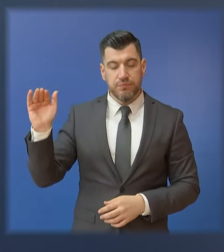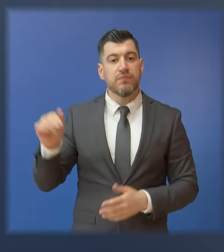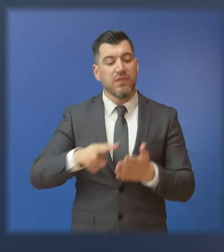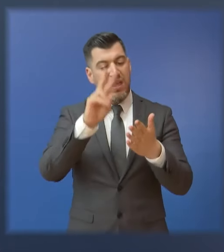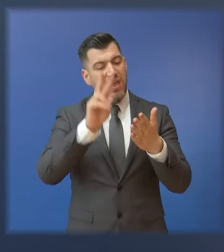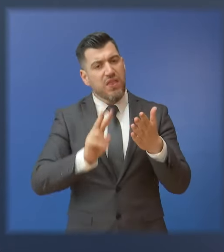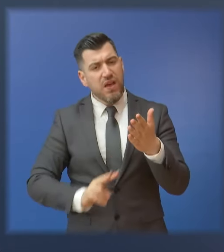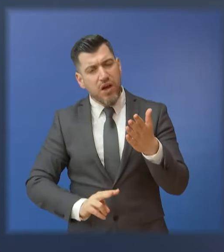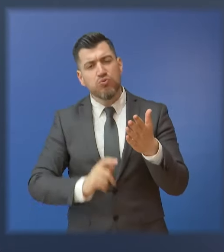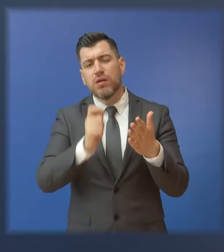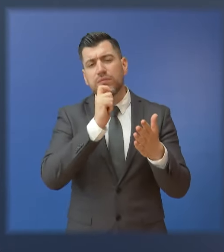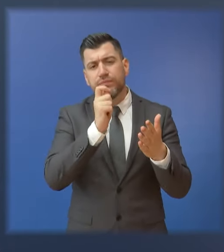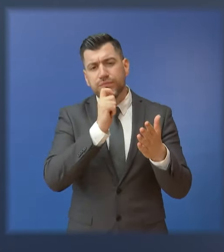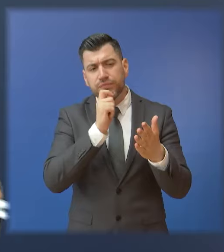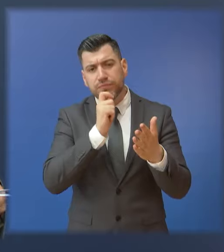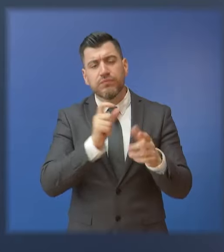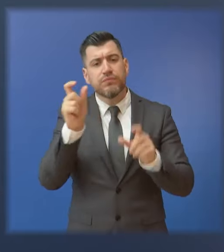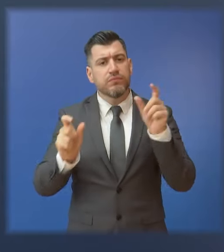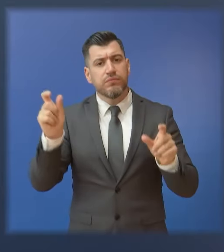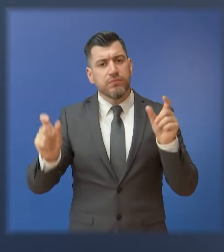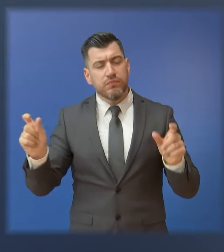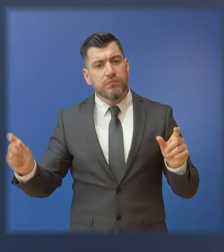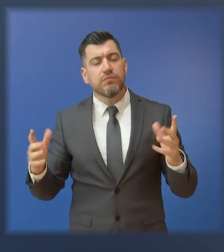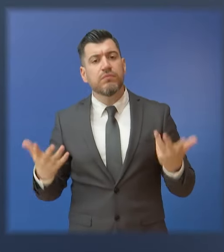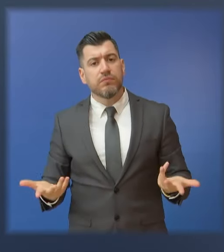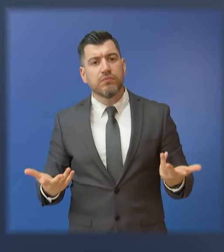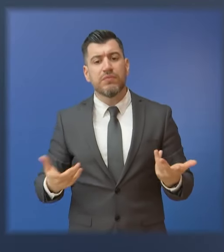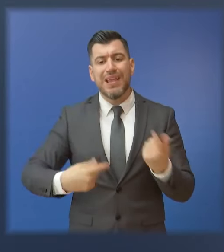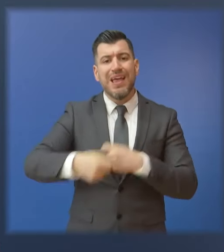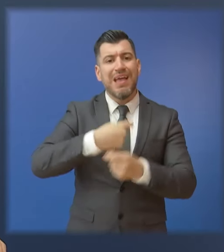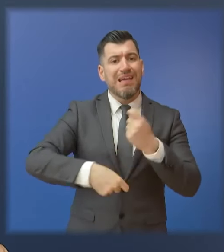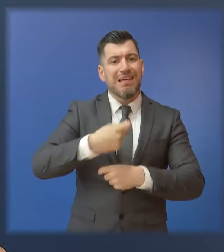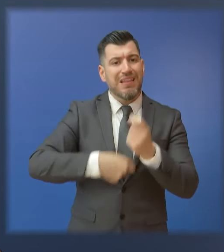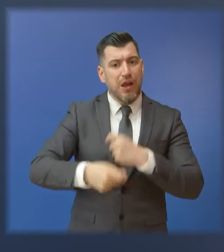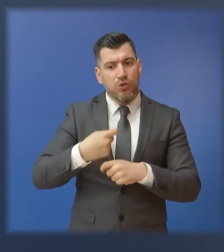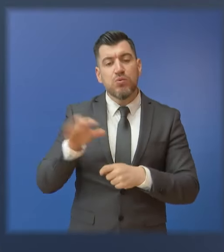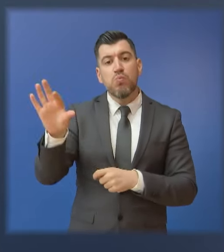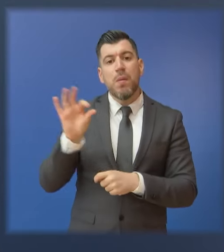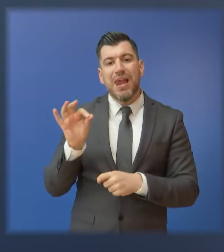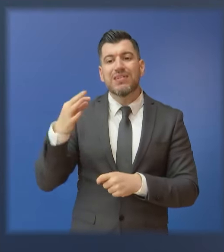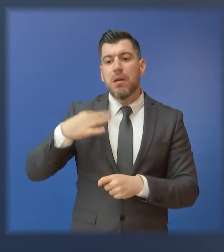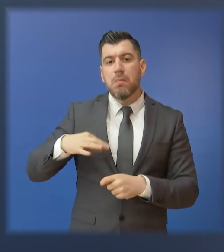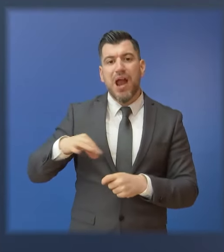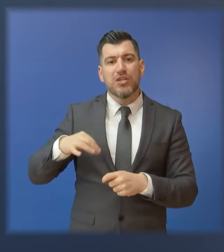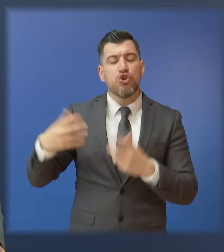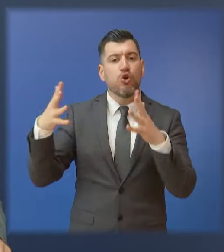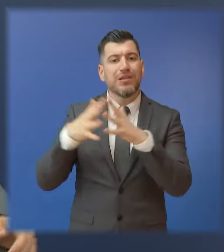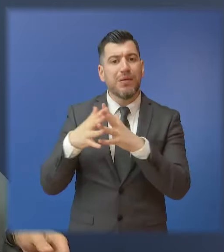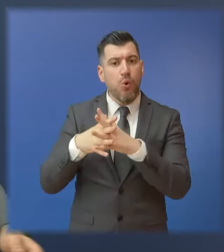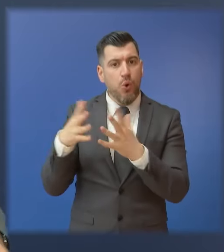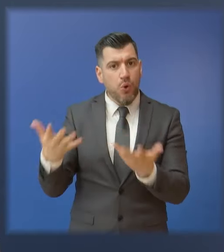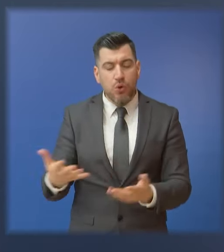συναδέλφων του στο οικονομικό ρεπορτάζ ότι οι καταναλωτές που είχαν επιλέξει το πράσινο τιμολόγιο βρέθηκαν μπροστά σε δ